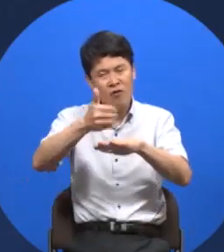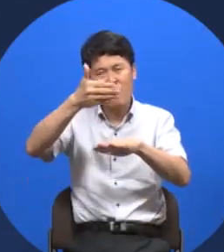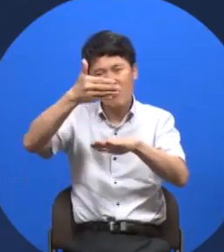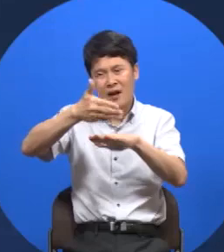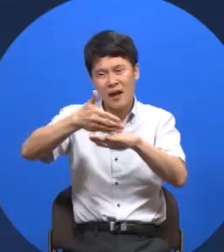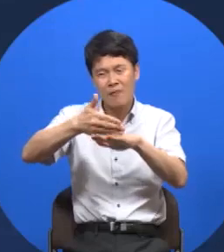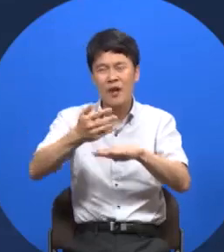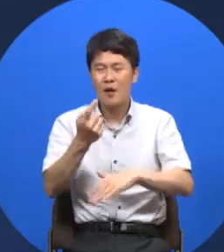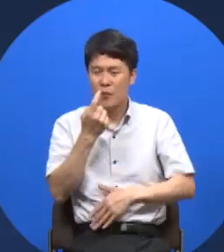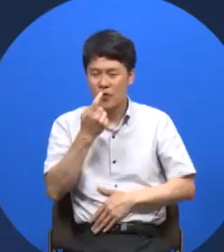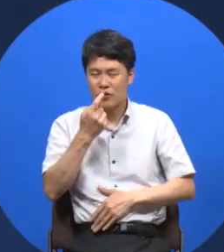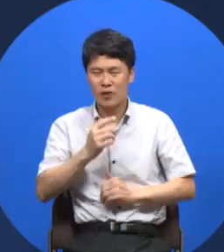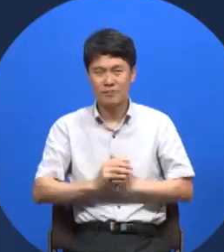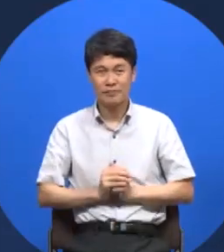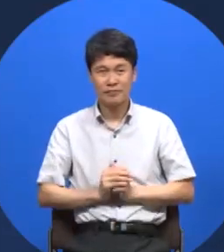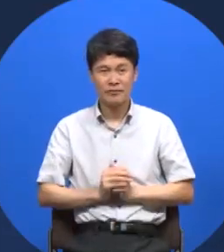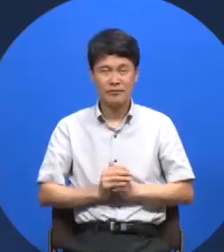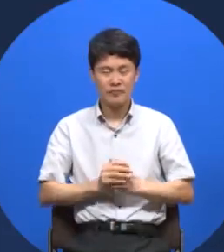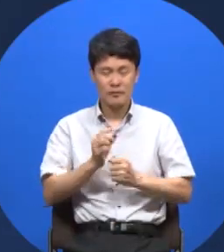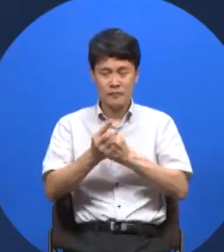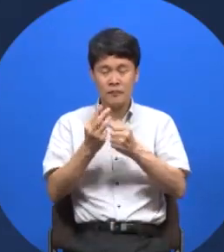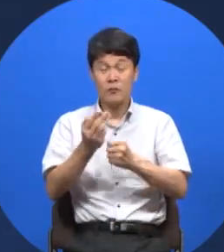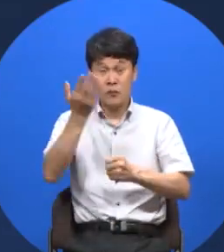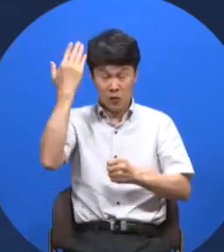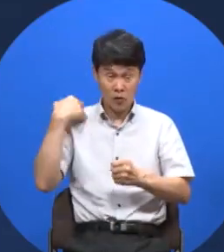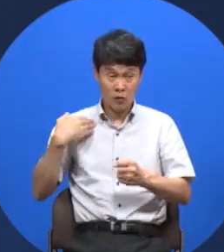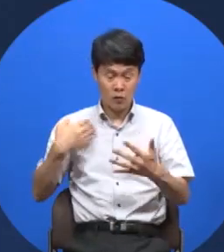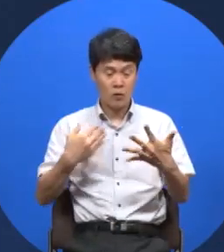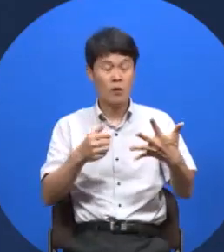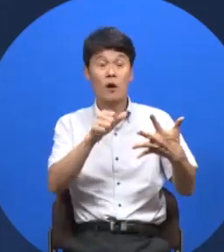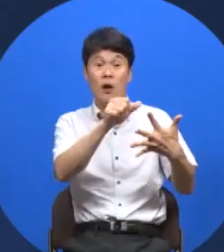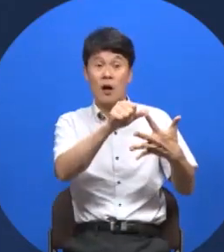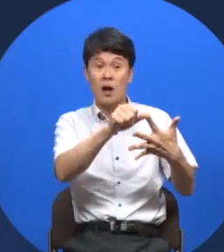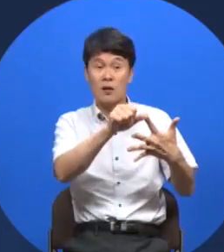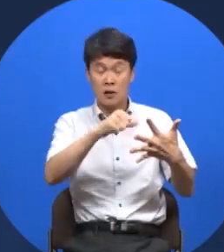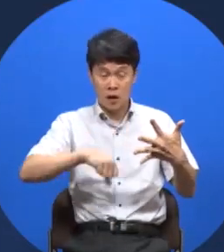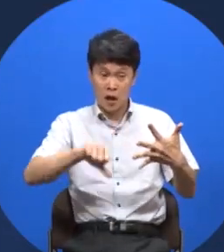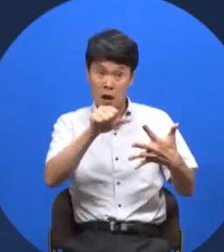전에 저희 둘째 아들이 멕시코에 단기 선교를 갔던 적이 있어요.